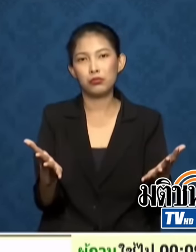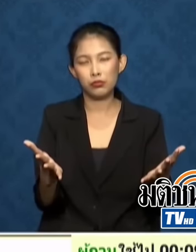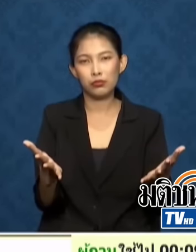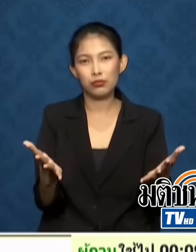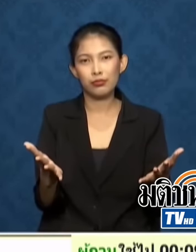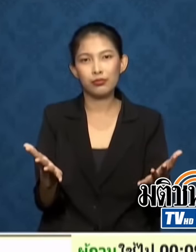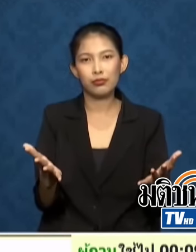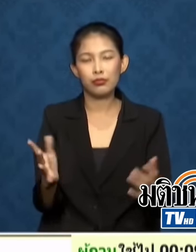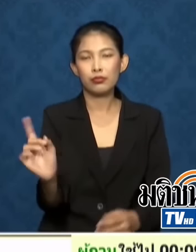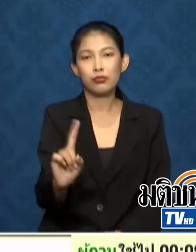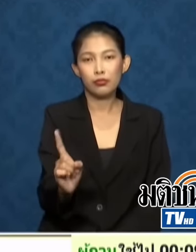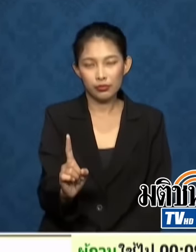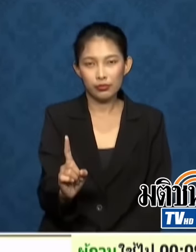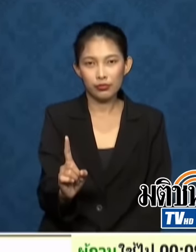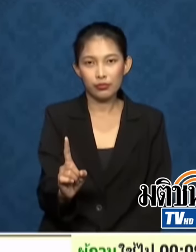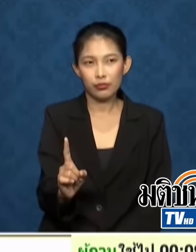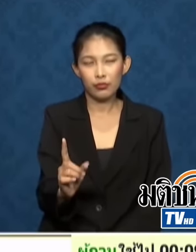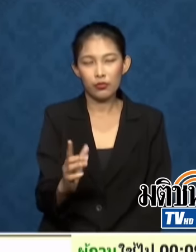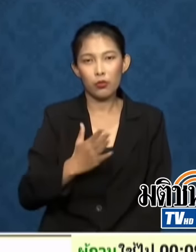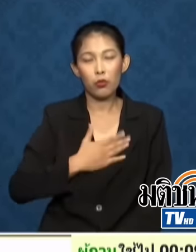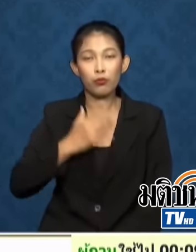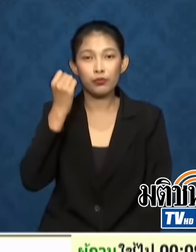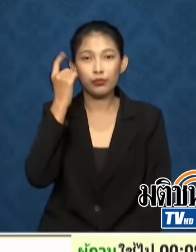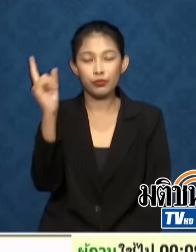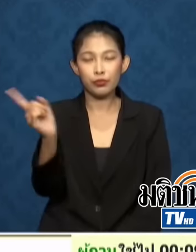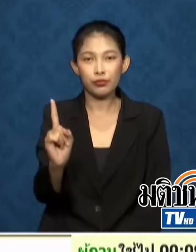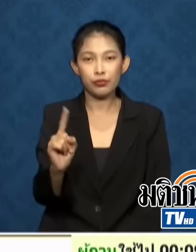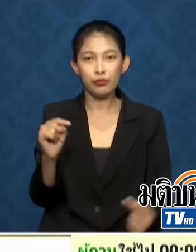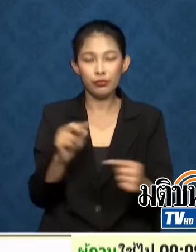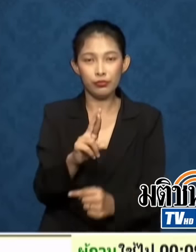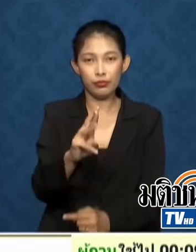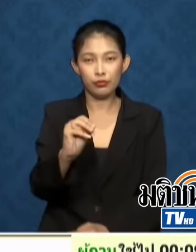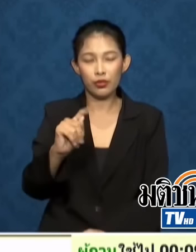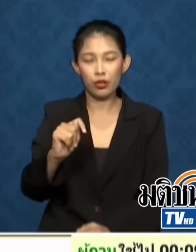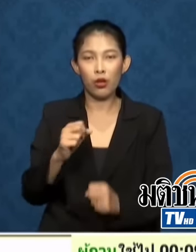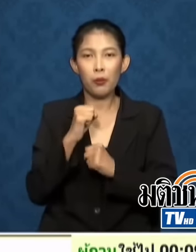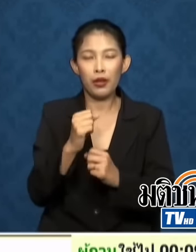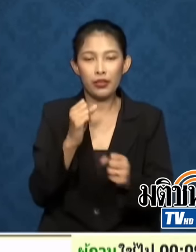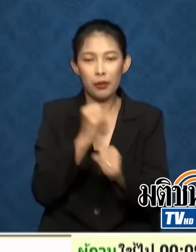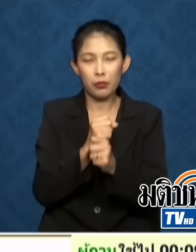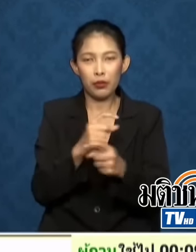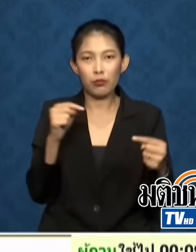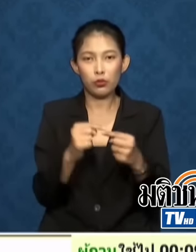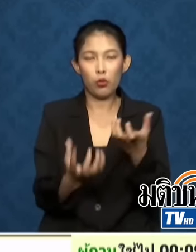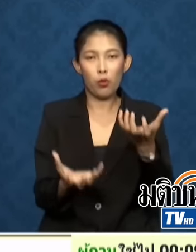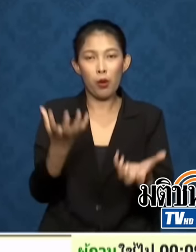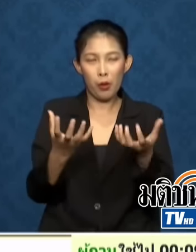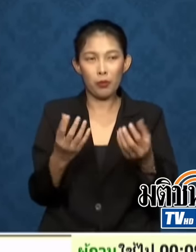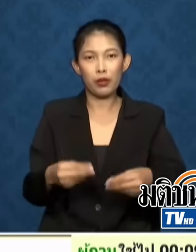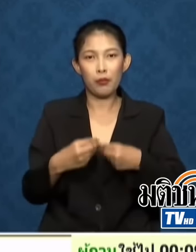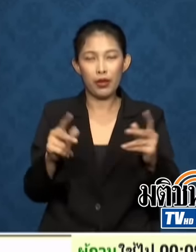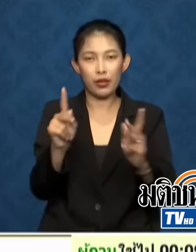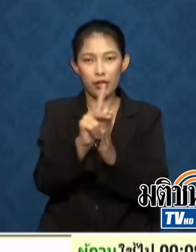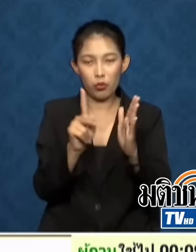มากไปกว่านั้นผมเข้าใจครับว่าท่านรัฐมนตรีพยายามที่จะสร้างความเป็นธรรมในเรื่องของกระบวนการยุติธรรมผมเข้าใจท่